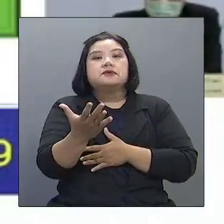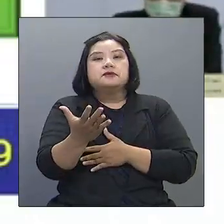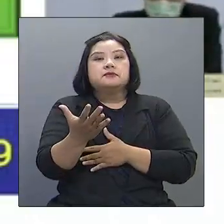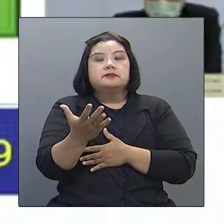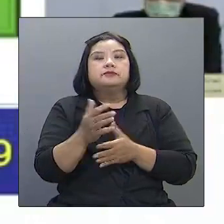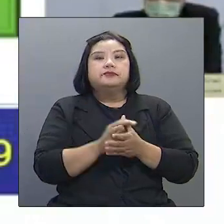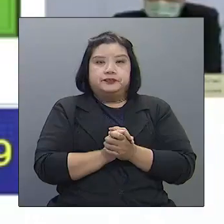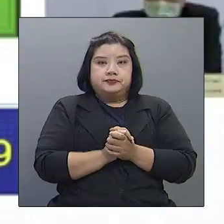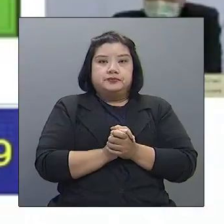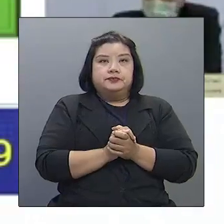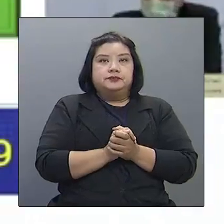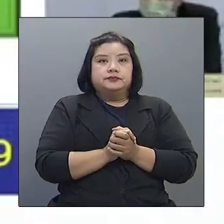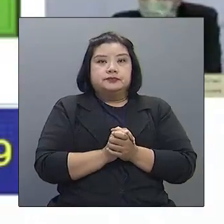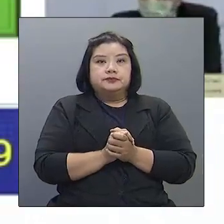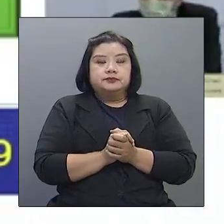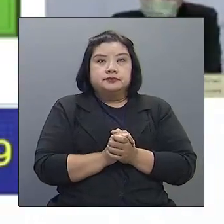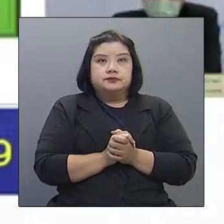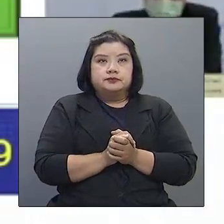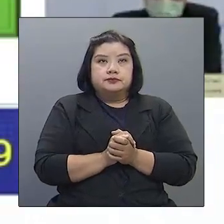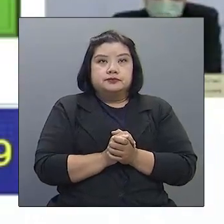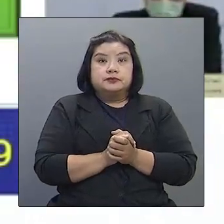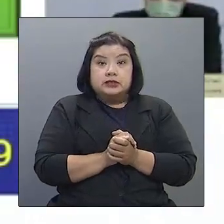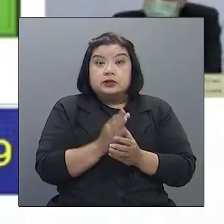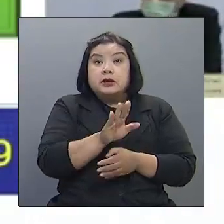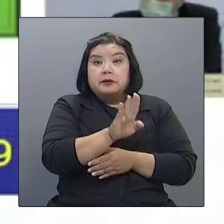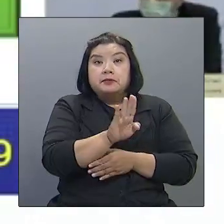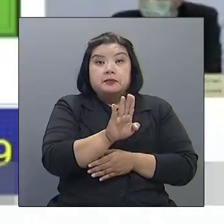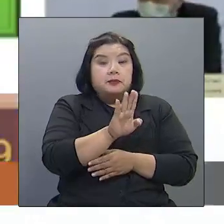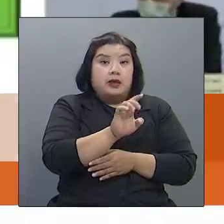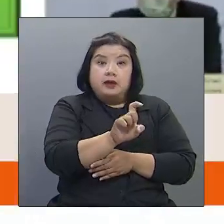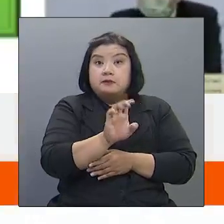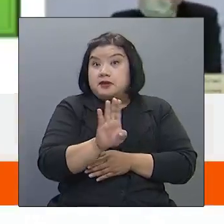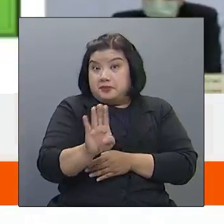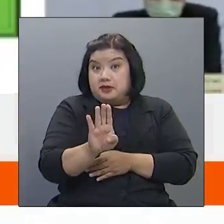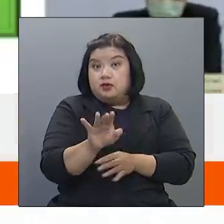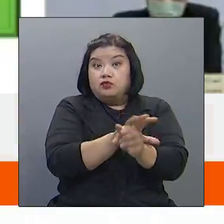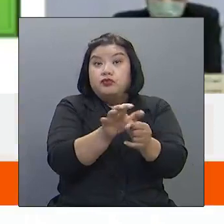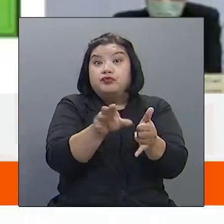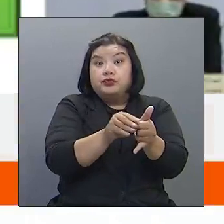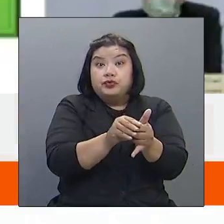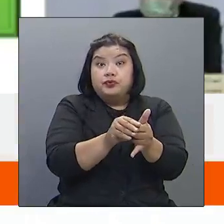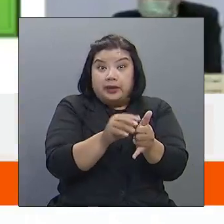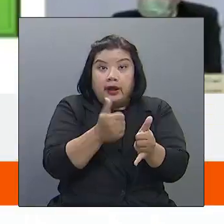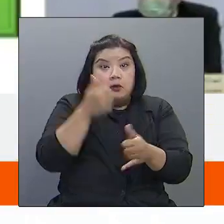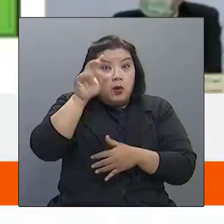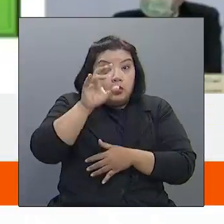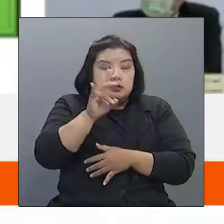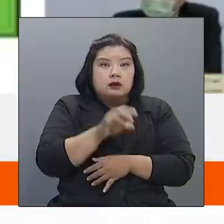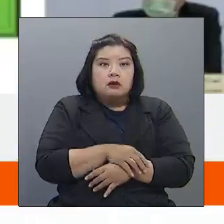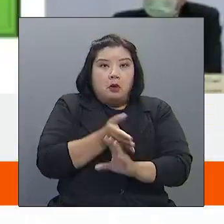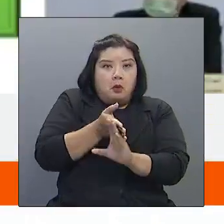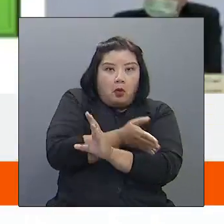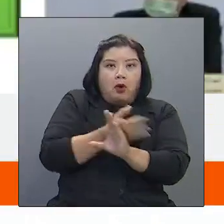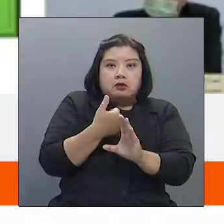เราเองเนี่ยที่เป็นแหล่งที่เขารายงานเจ้า XBB จำนวนมากในช่วงสัปดาห์ที่ผ่านมาเขาก็ยืนยัน